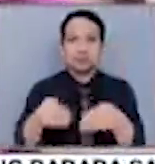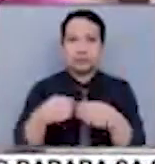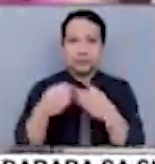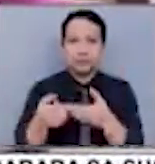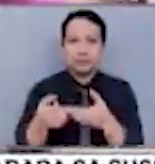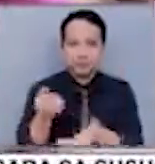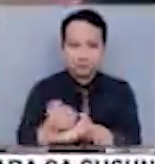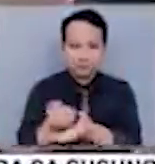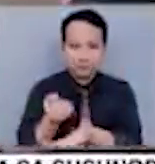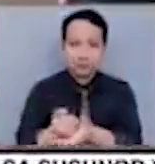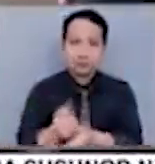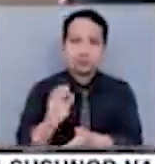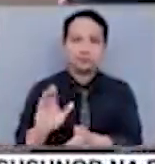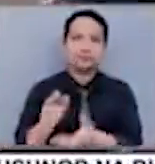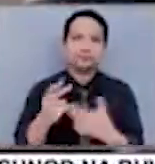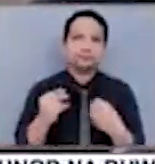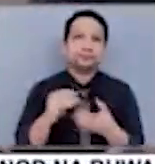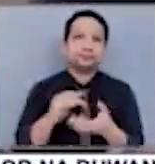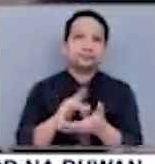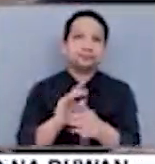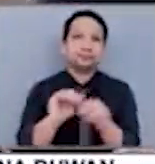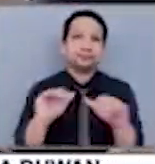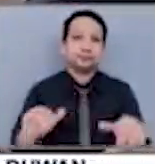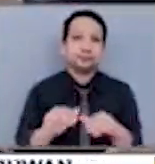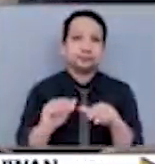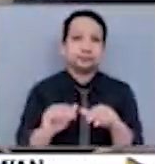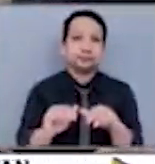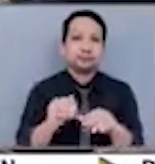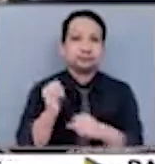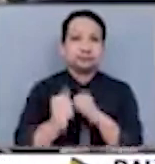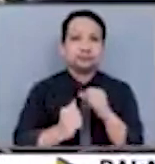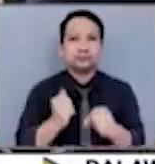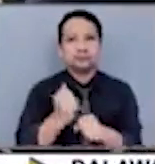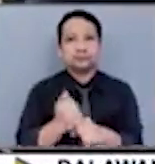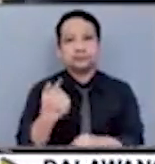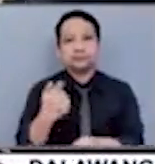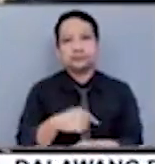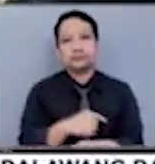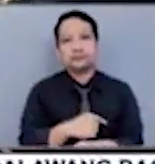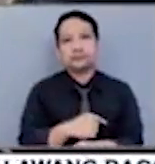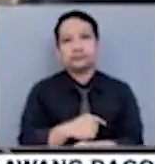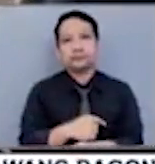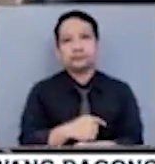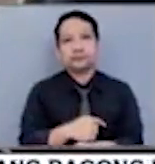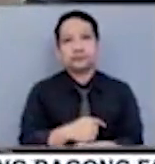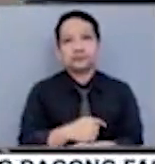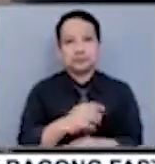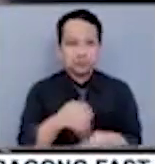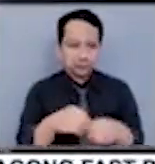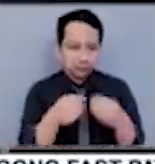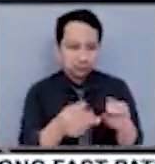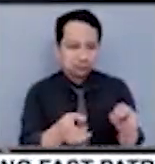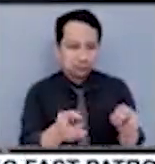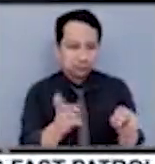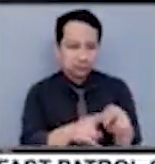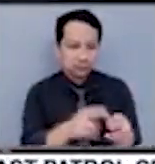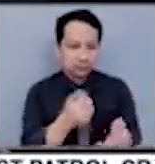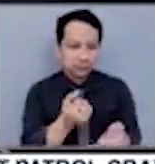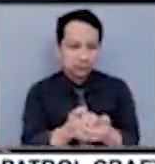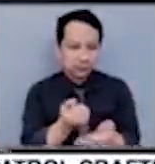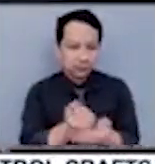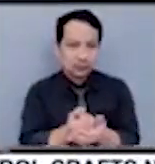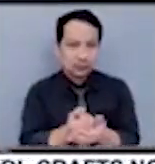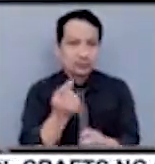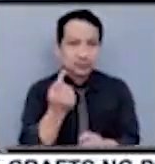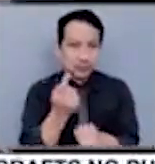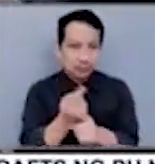mga healthcare worker. Grabe po ang sakripisyo nila para sa ating mga kababayan. Bigyan po natin sila ng sapat na sweldo na dapat po para